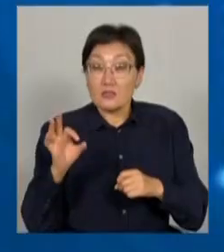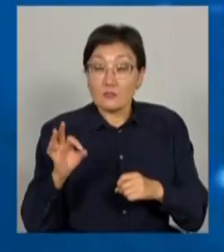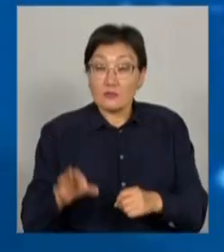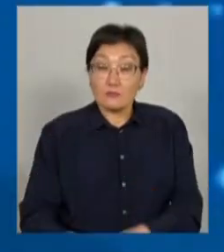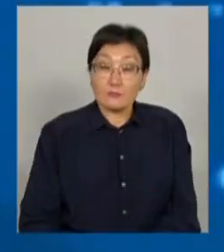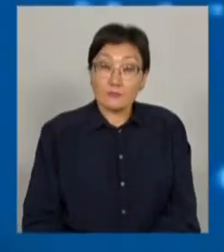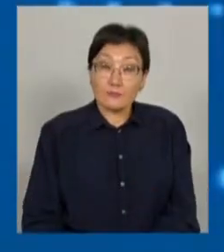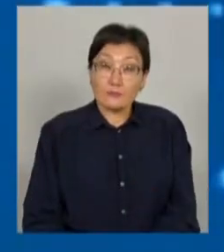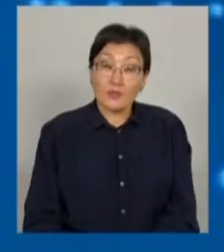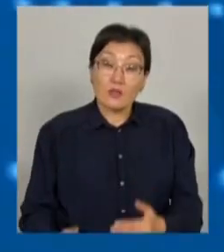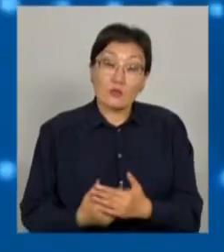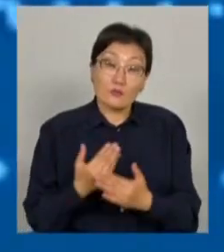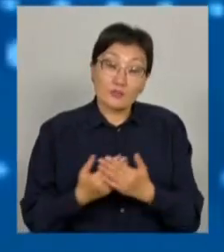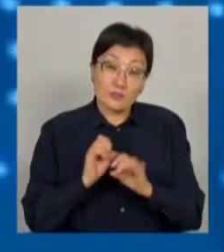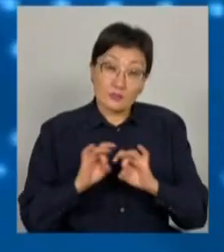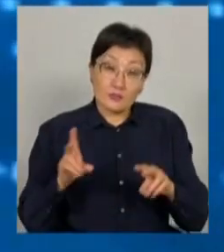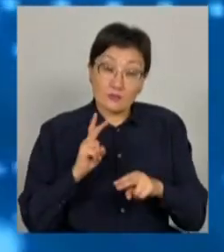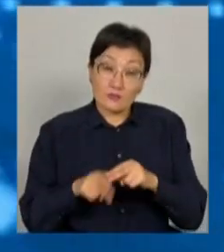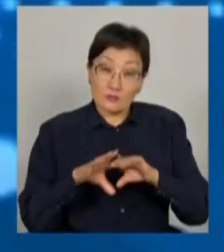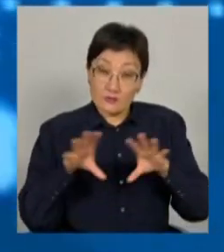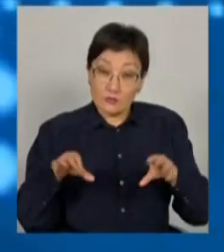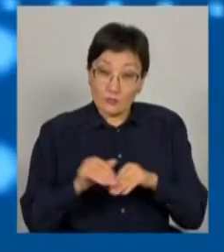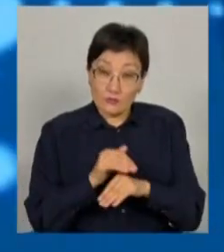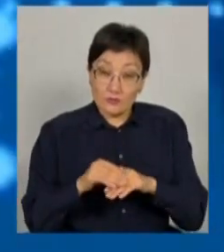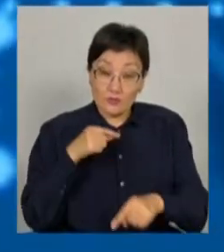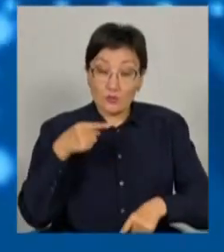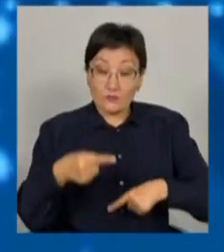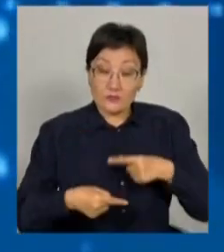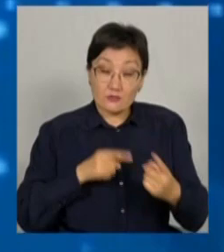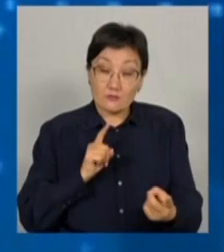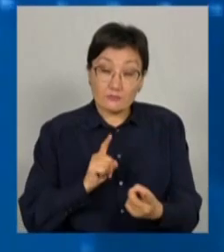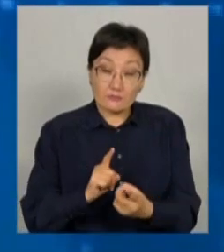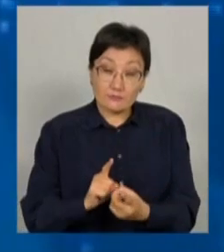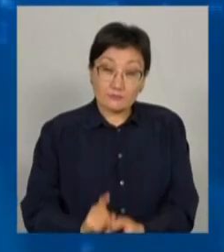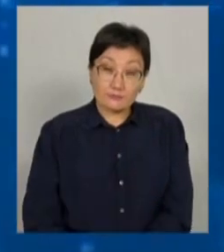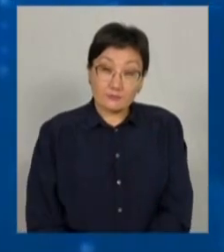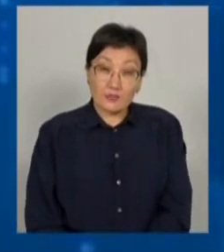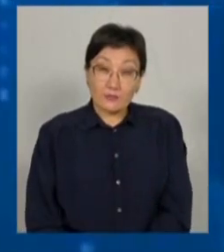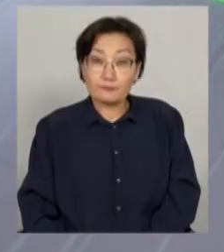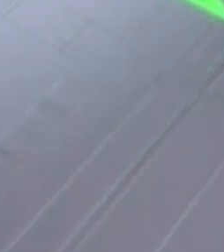На этом у меня все. Не пропустите итоговые новости в 19:30. До встречи.